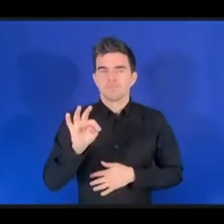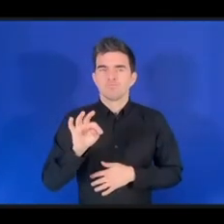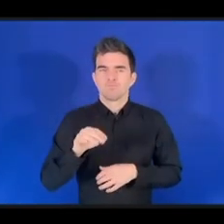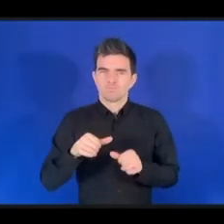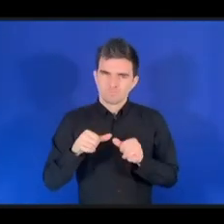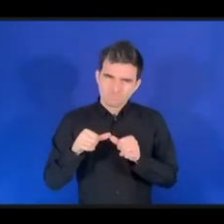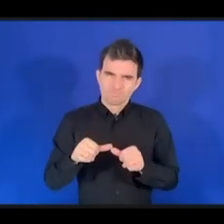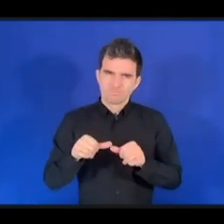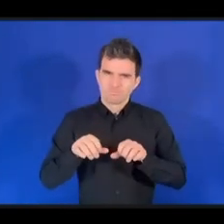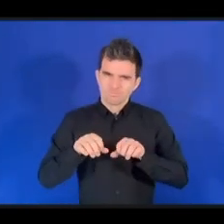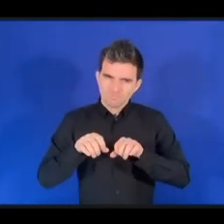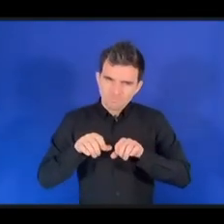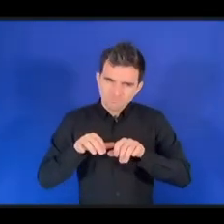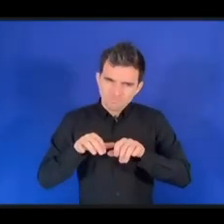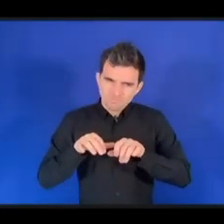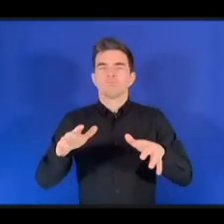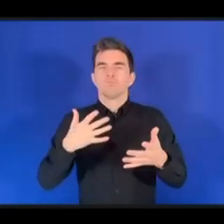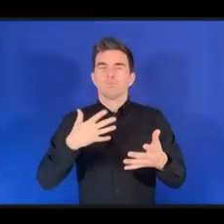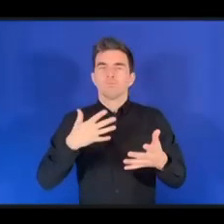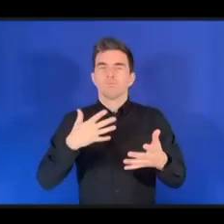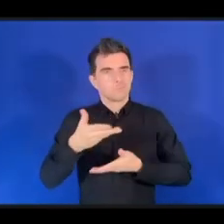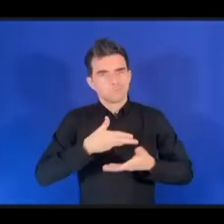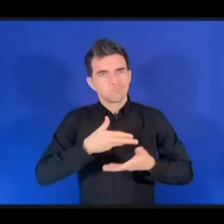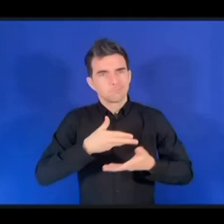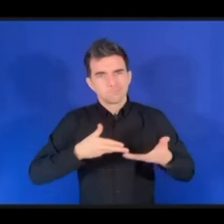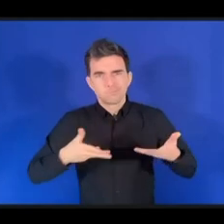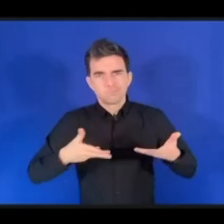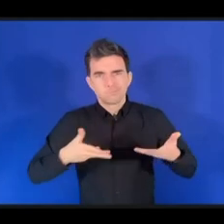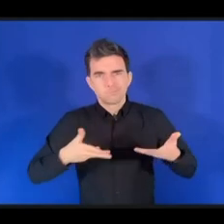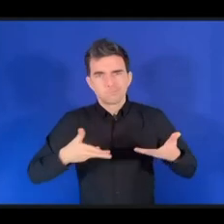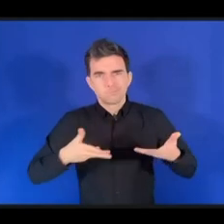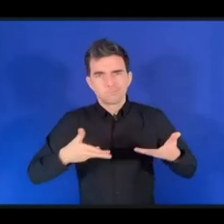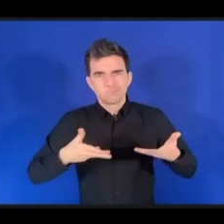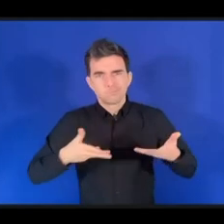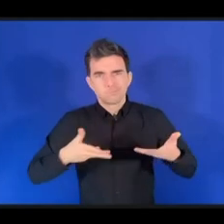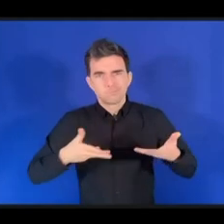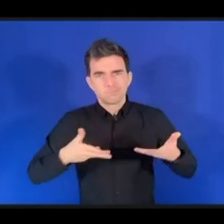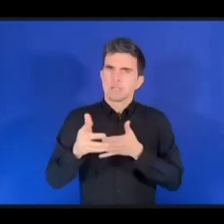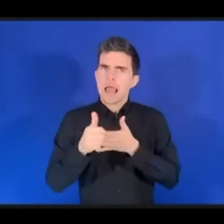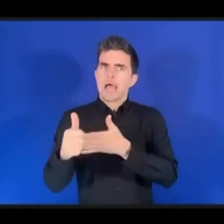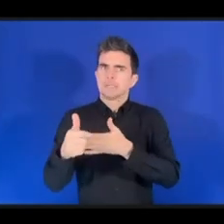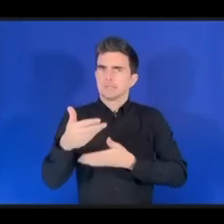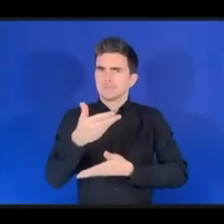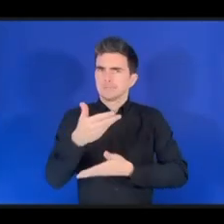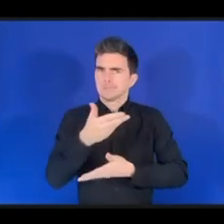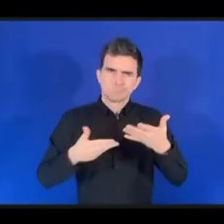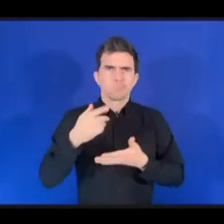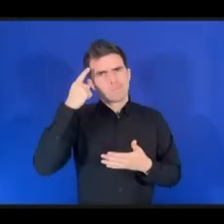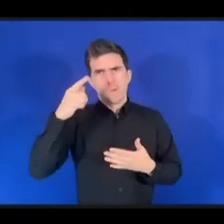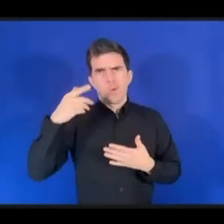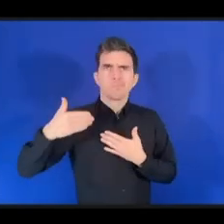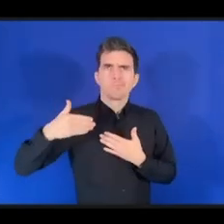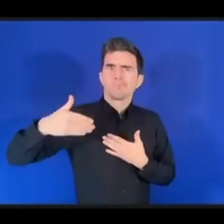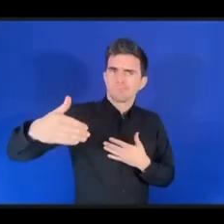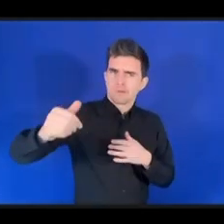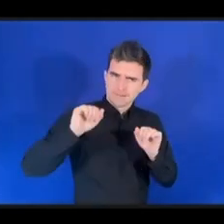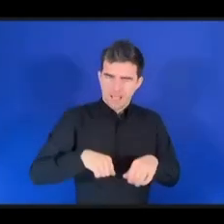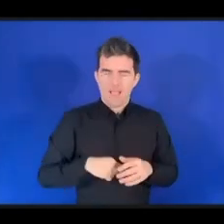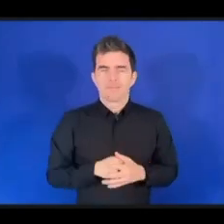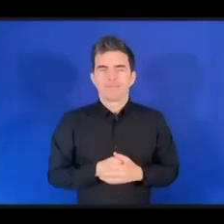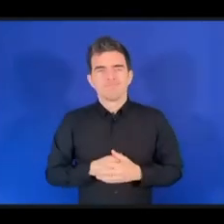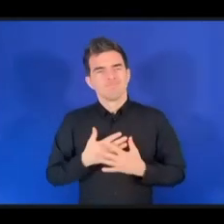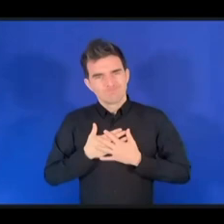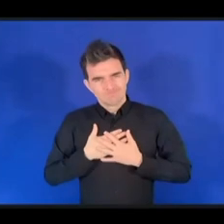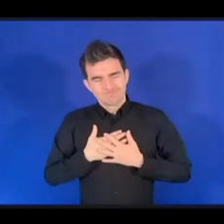les échanges au sujet de l'Internet finalement je désire exprimer le vœux qu'il vous reste de